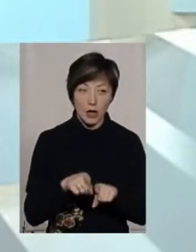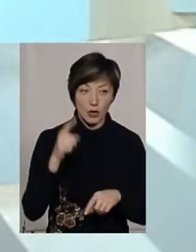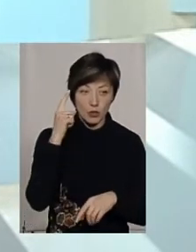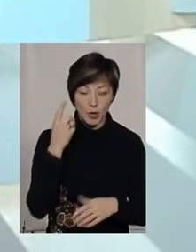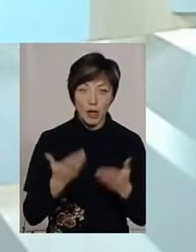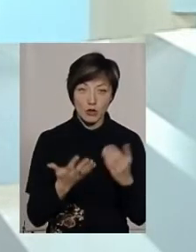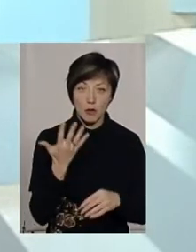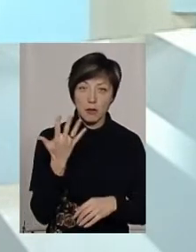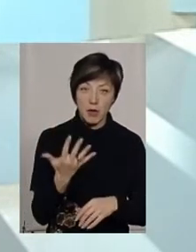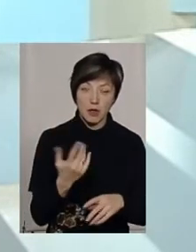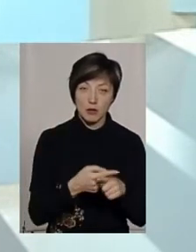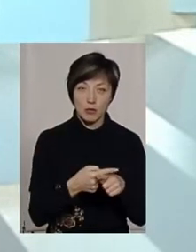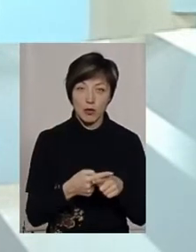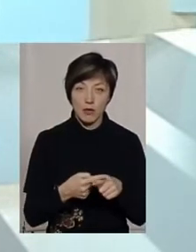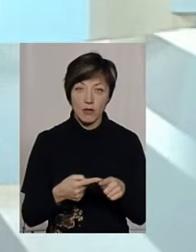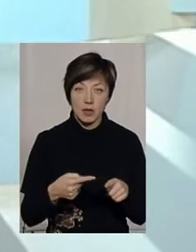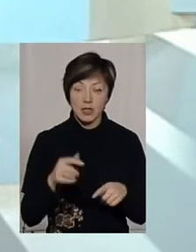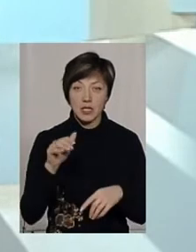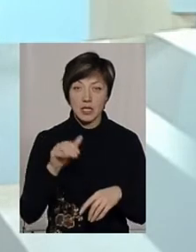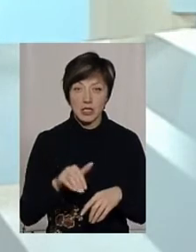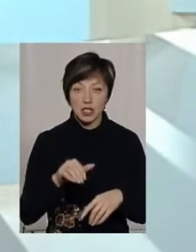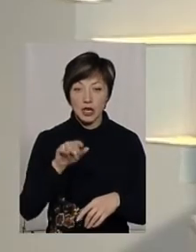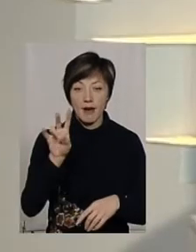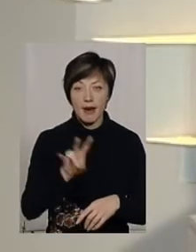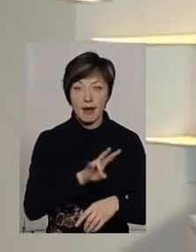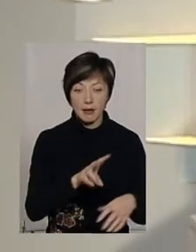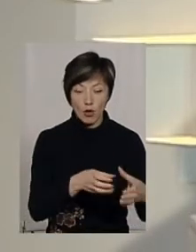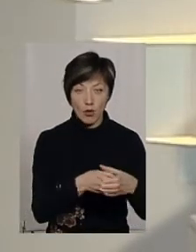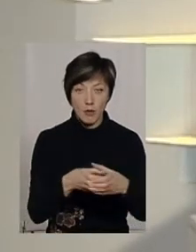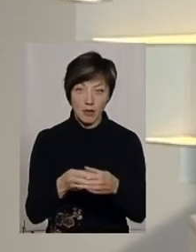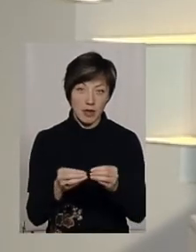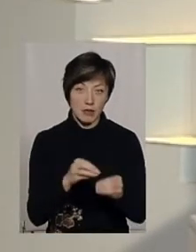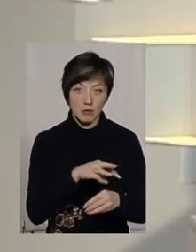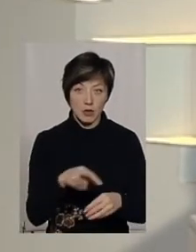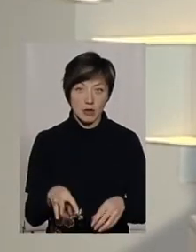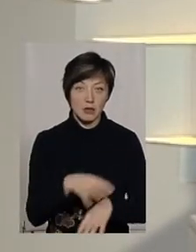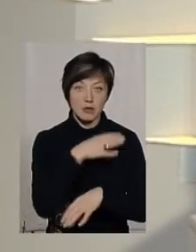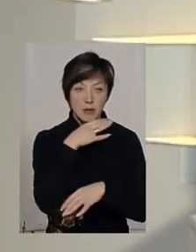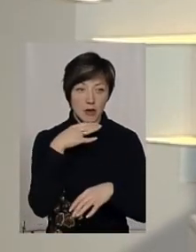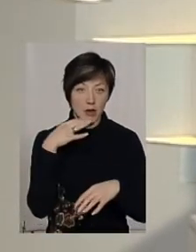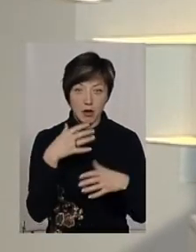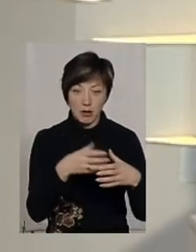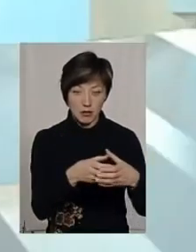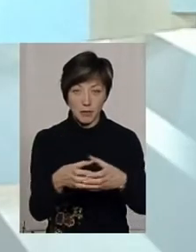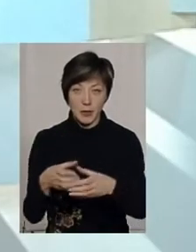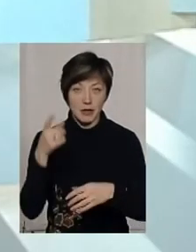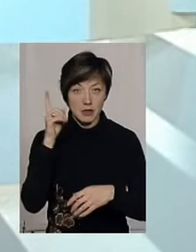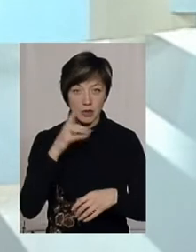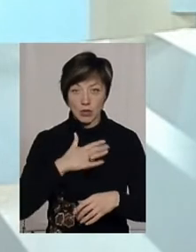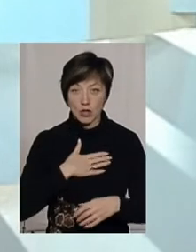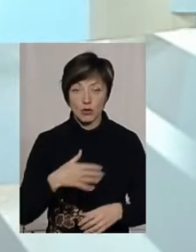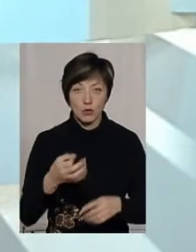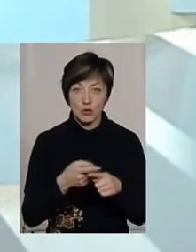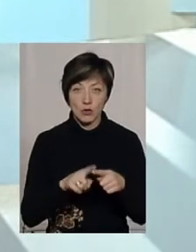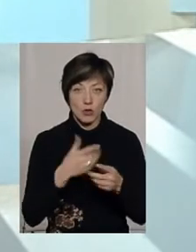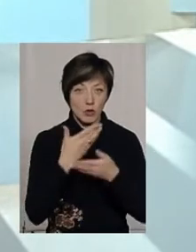якщо 5,5 тисяч релігійних громад, 10 мільйонів – це величезні громади. Ну, я знаю по нашій області,